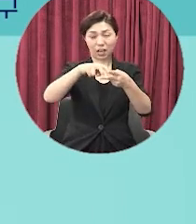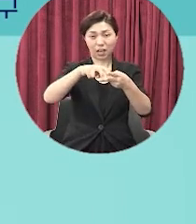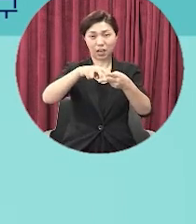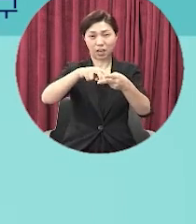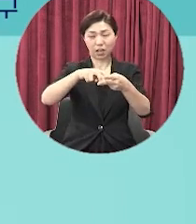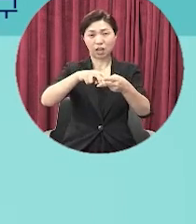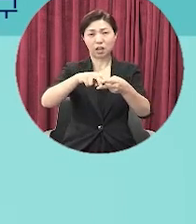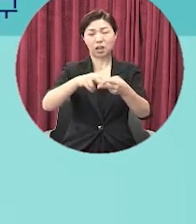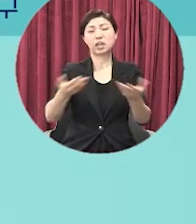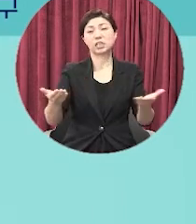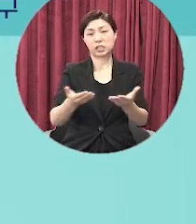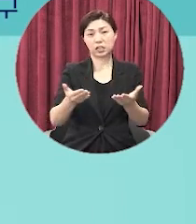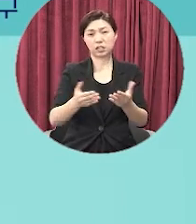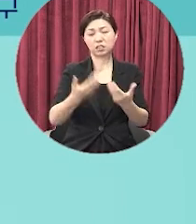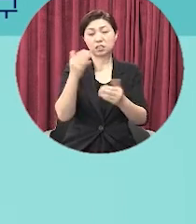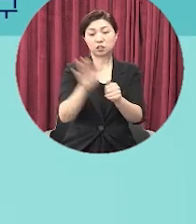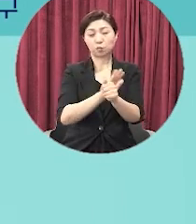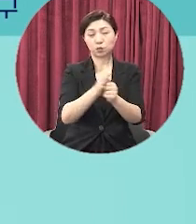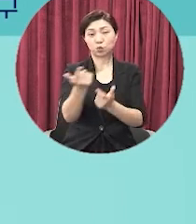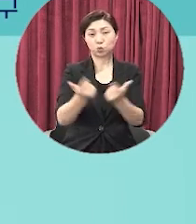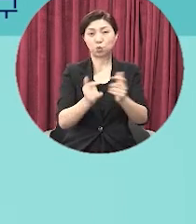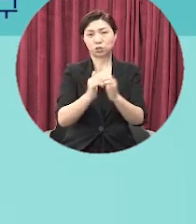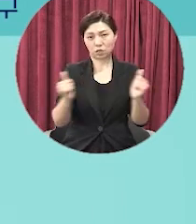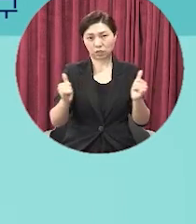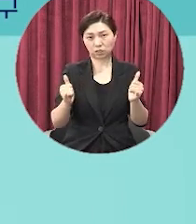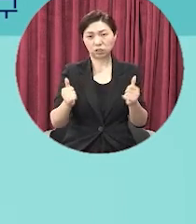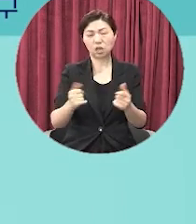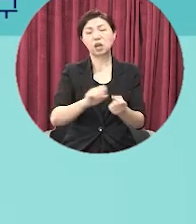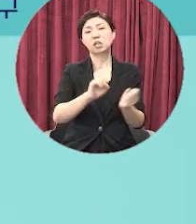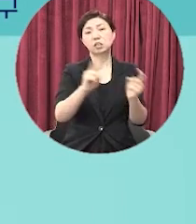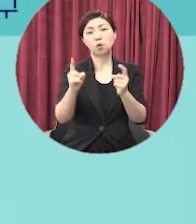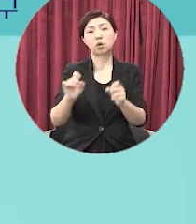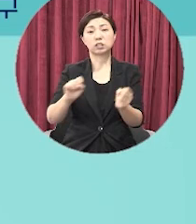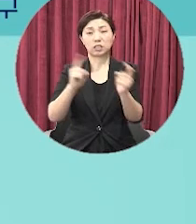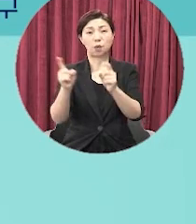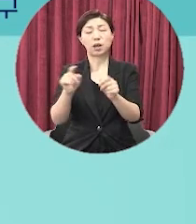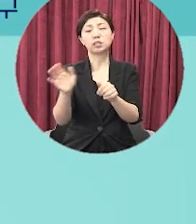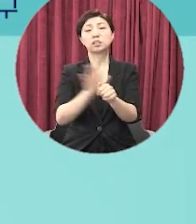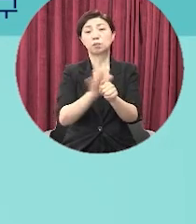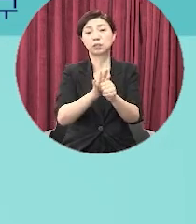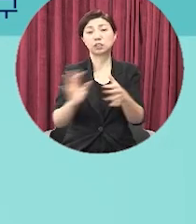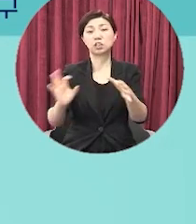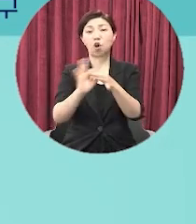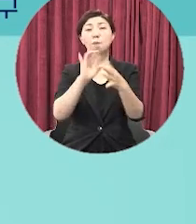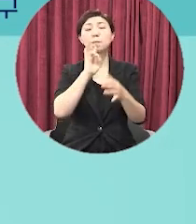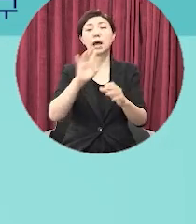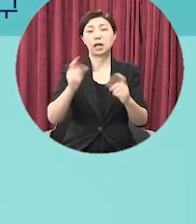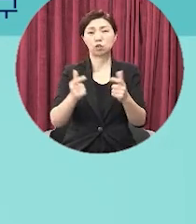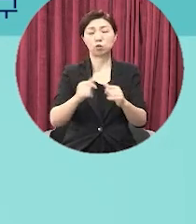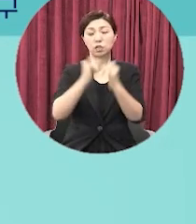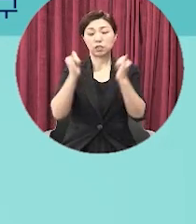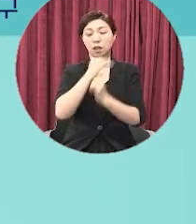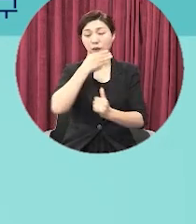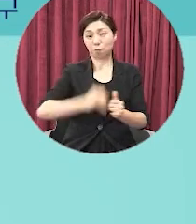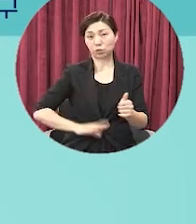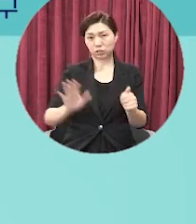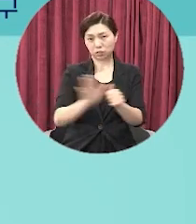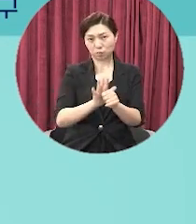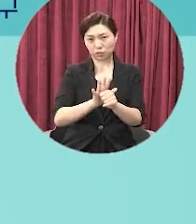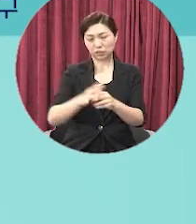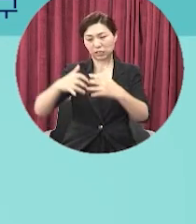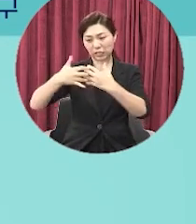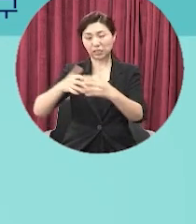서비스 조정자 는 의료 서비스 미첼 치료 연계 뿐만 아니라 사회복지 서비스와 호조 공학 써비스